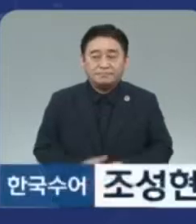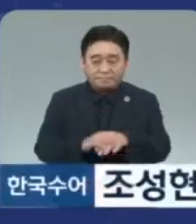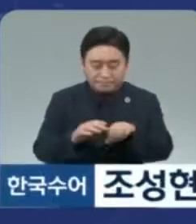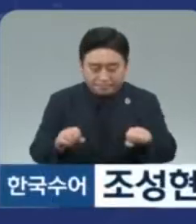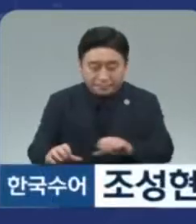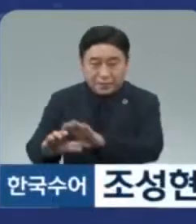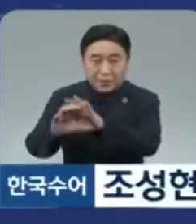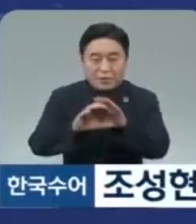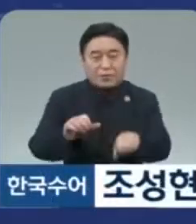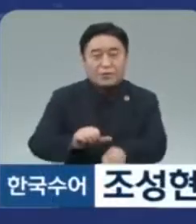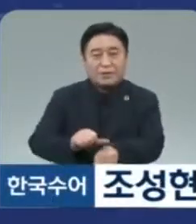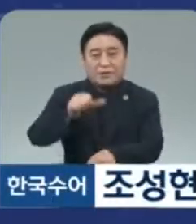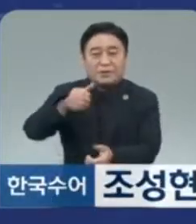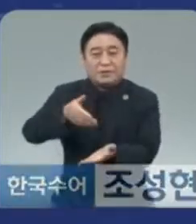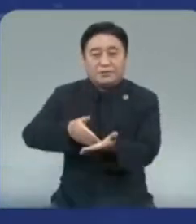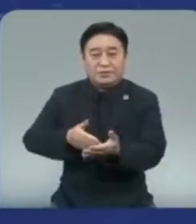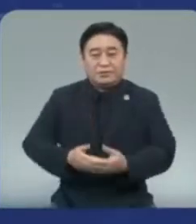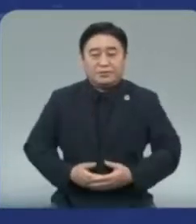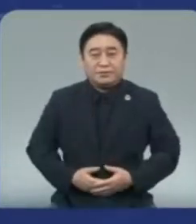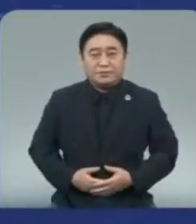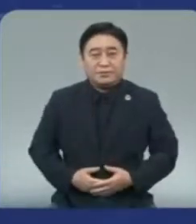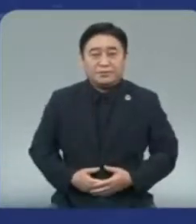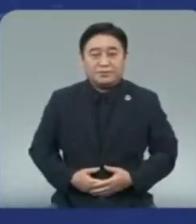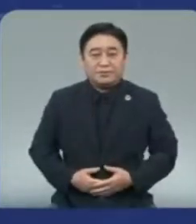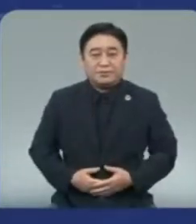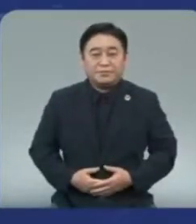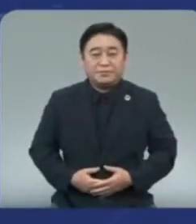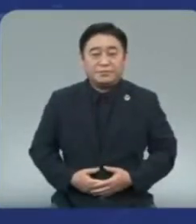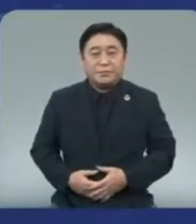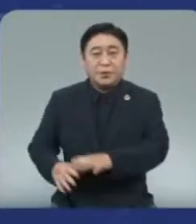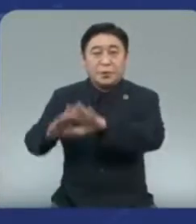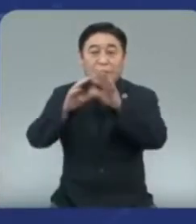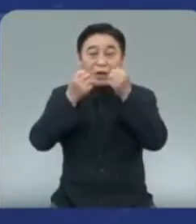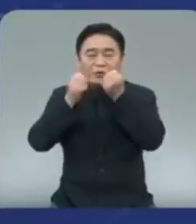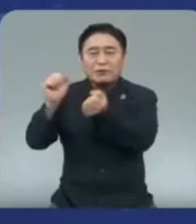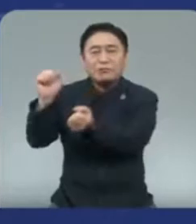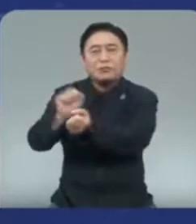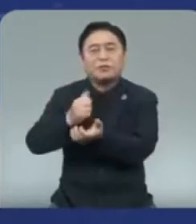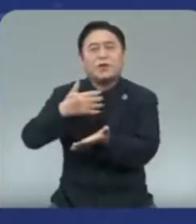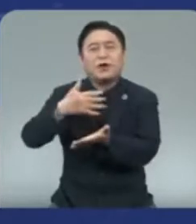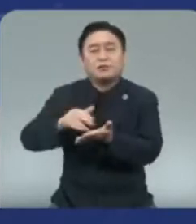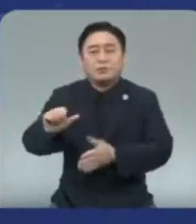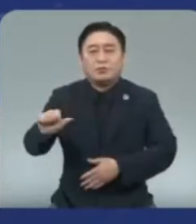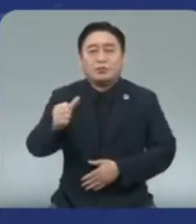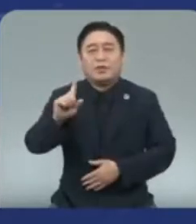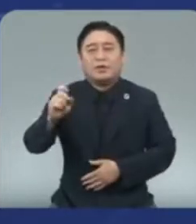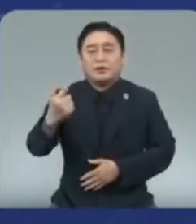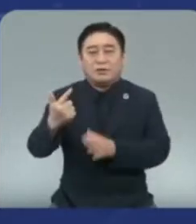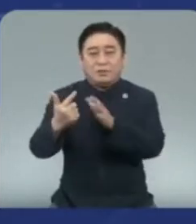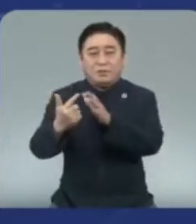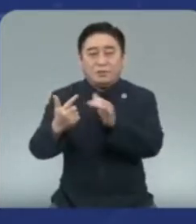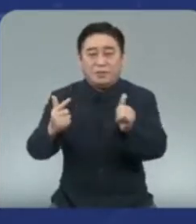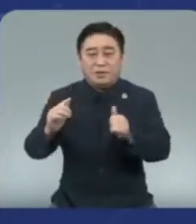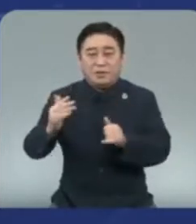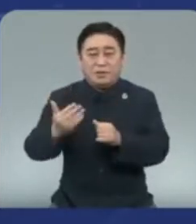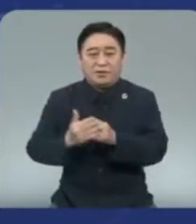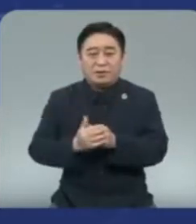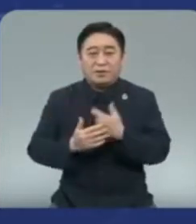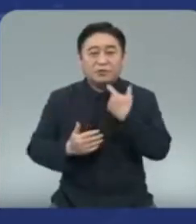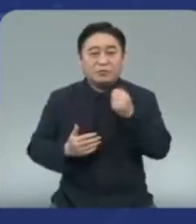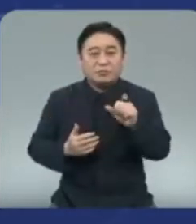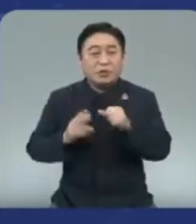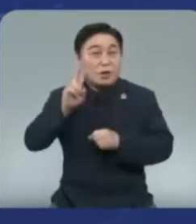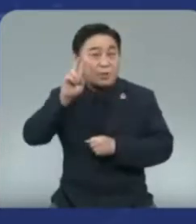여러분 안녕하십니까? 코로나19 통합 뉴스룸 5시 뉴스입니다. 코로나19 신규 확진자는 516명을 기록했습니다.